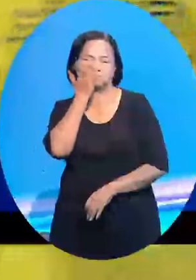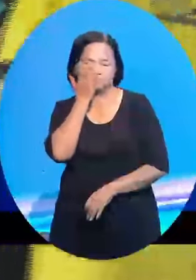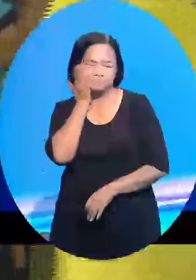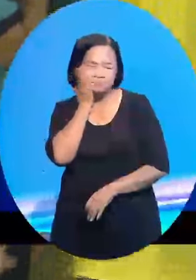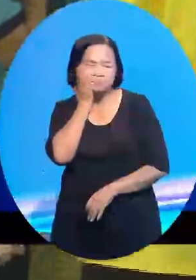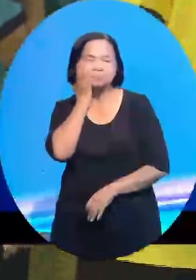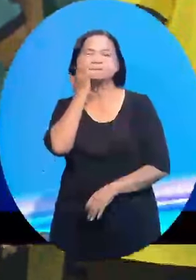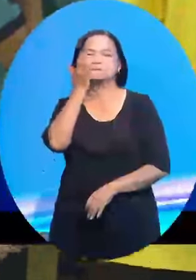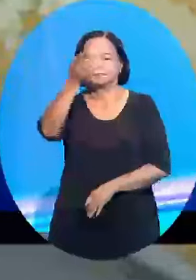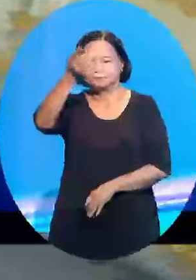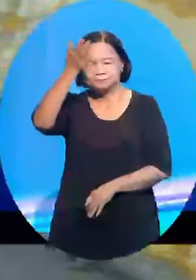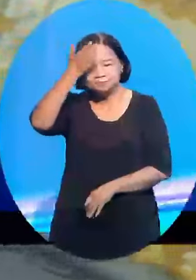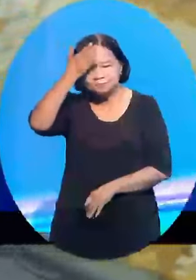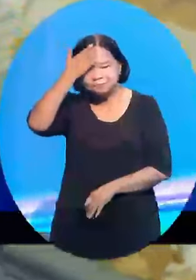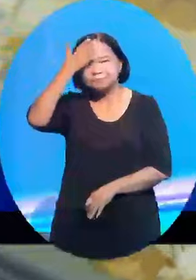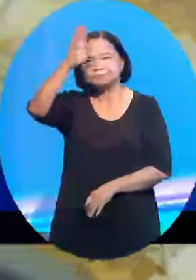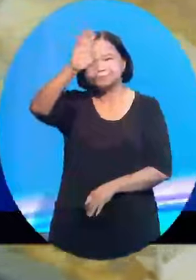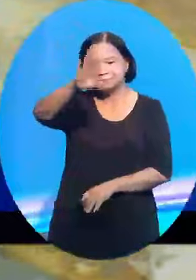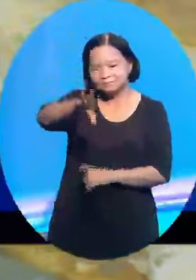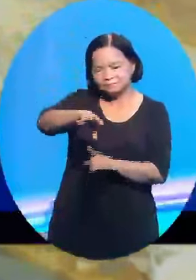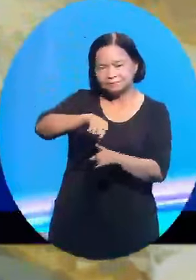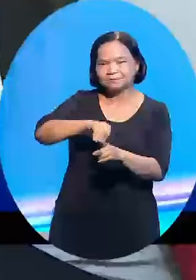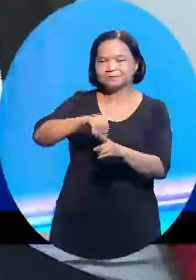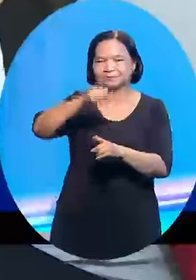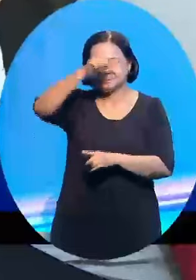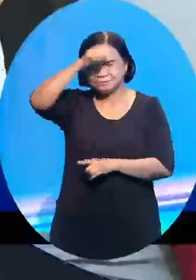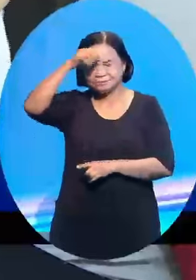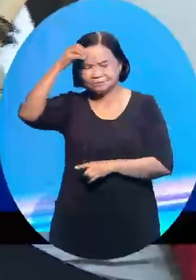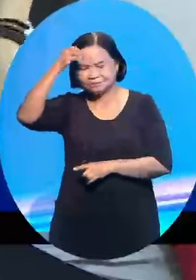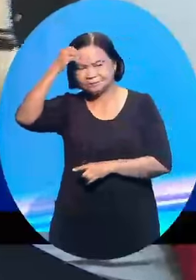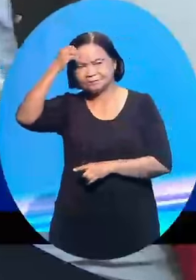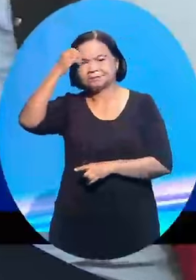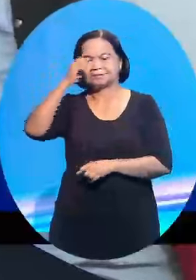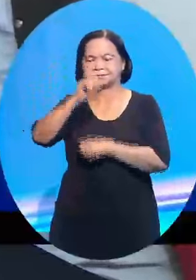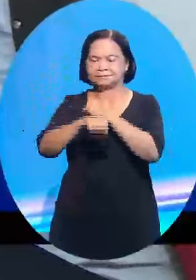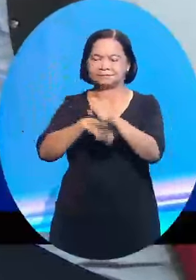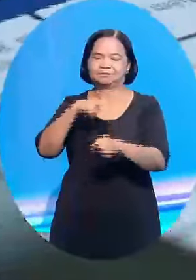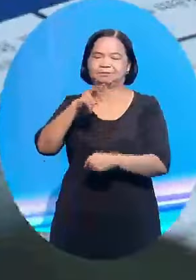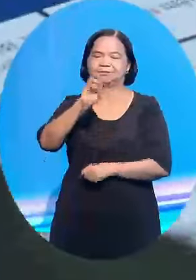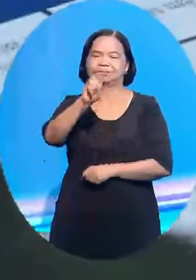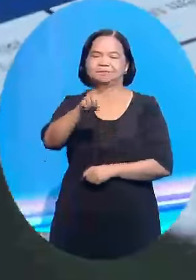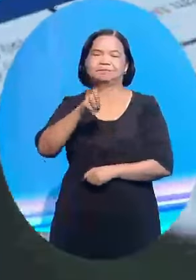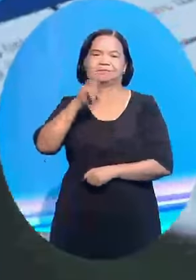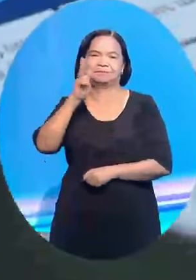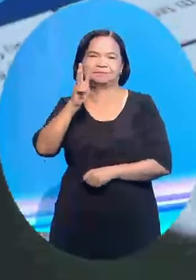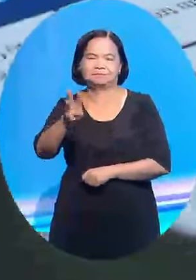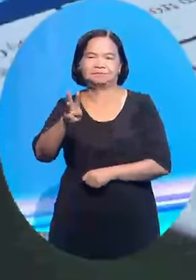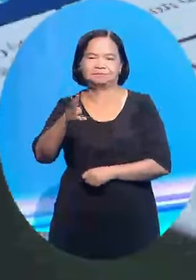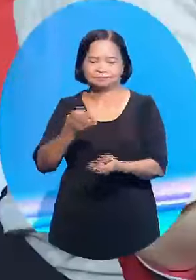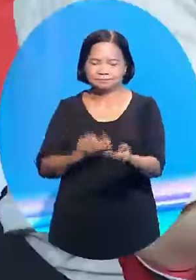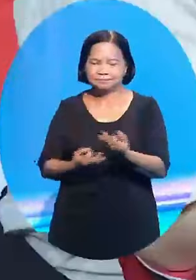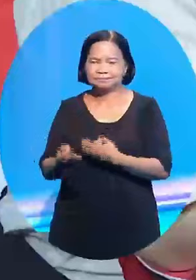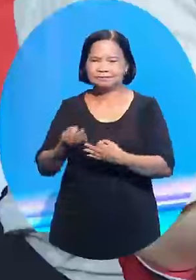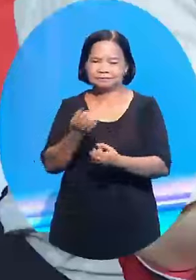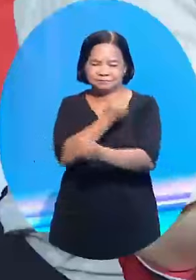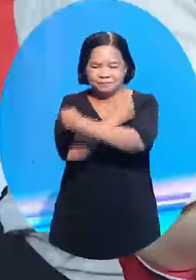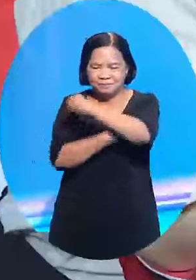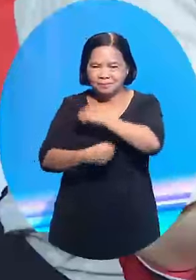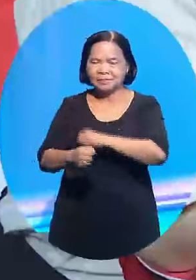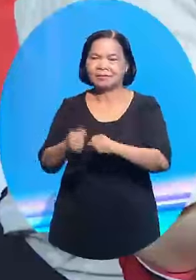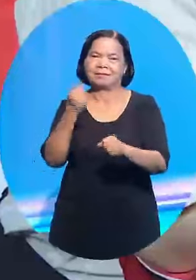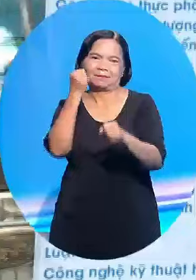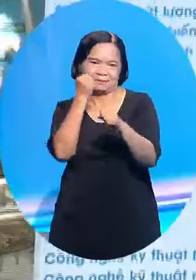cận kịp thời các thông tin liên quan đến tuyển sinh đại học chính quy năm 2023, xu hướng thị trường lao động, cơ hội việc làm hiện